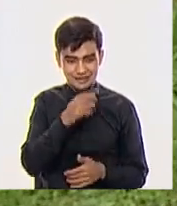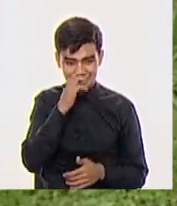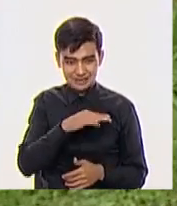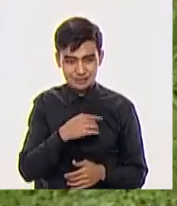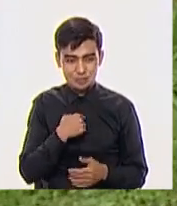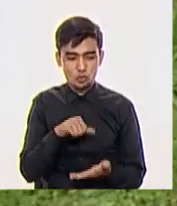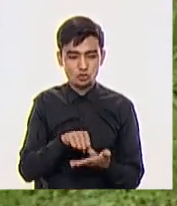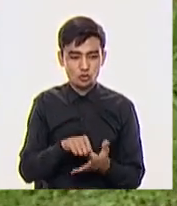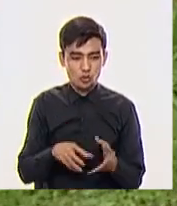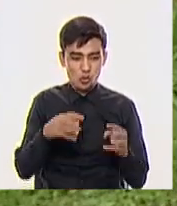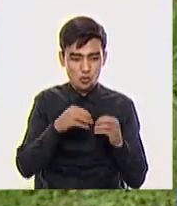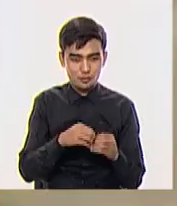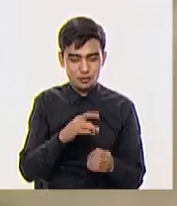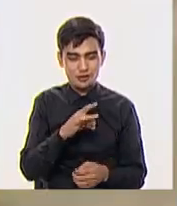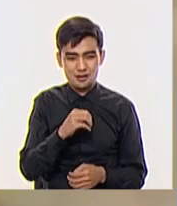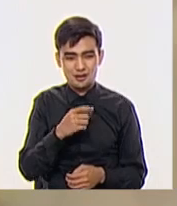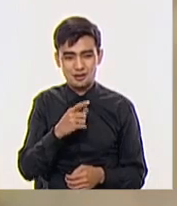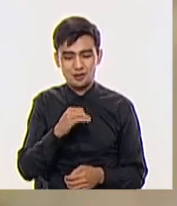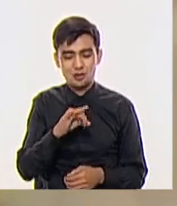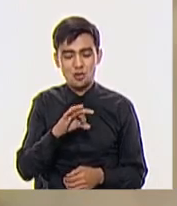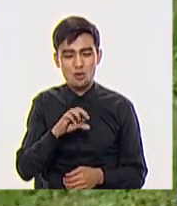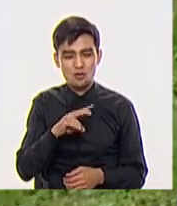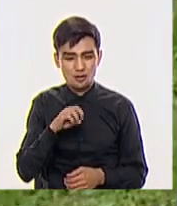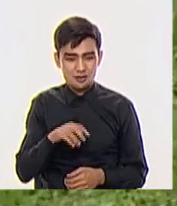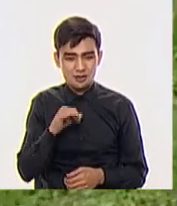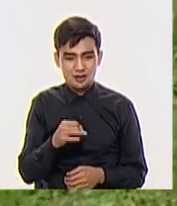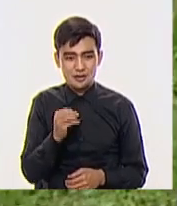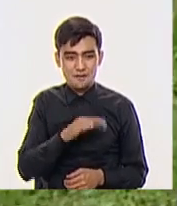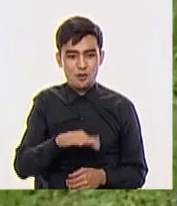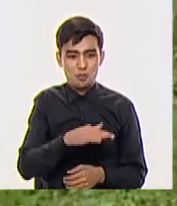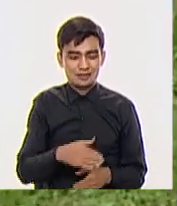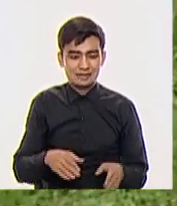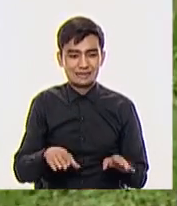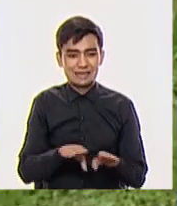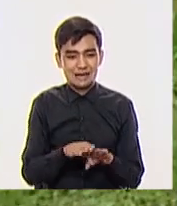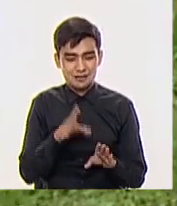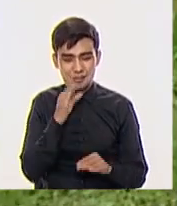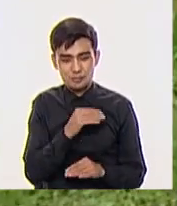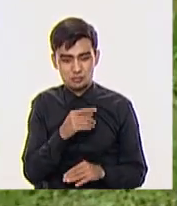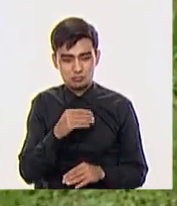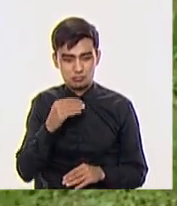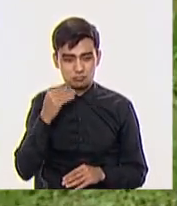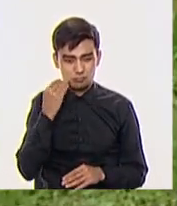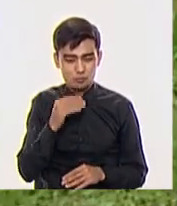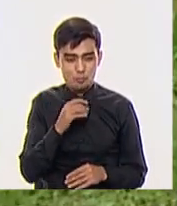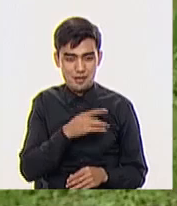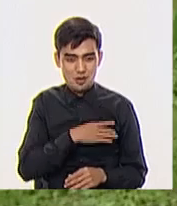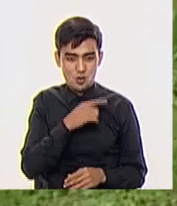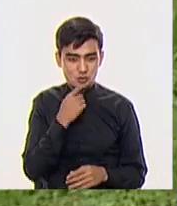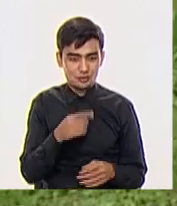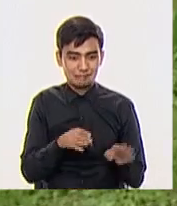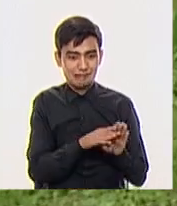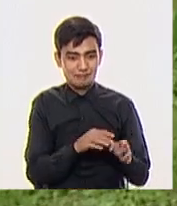что мы участники общих региональных объединений. То из-за того, что Европа закроет, по сути, мощные экономические связи с Беларусью, и